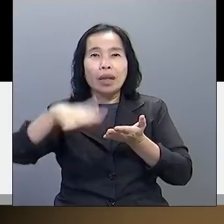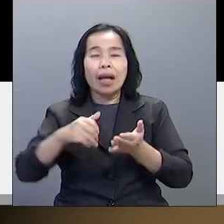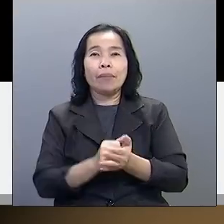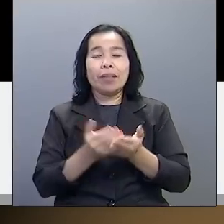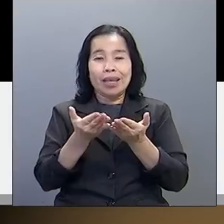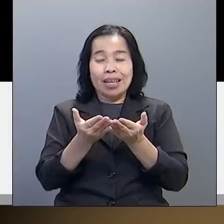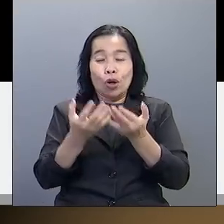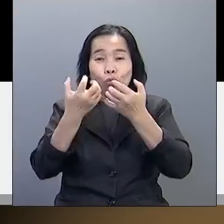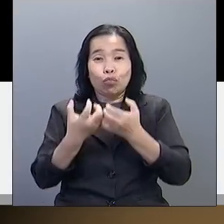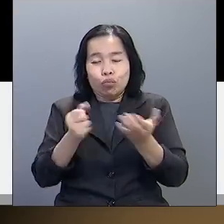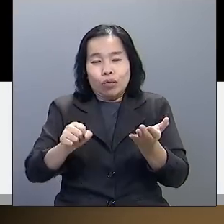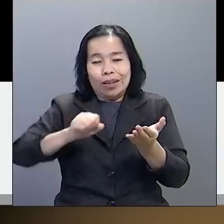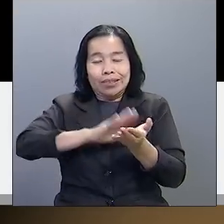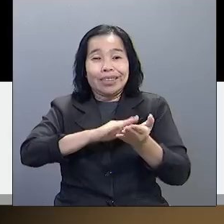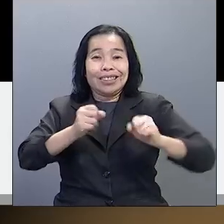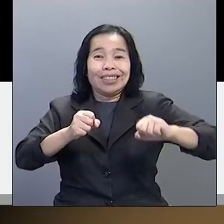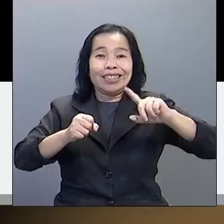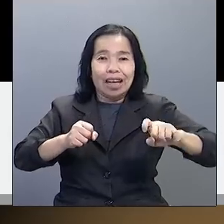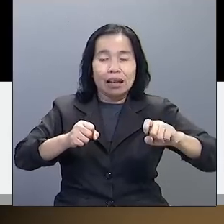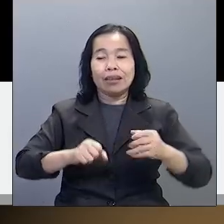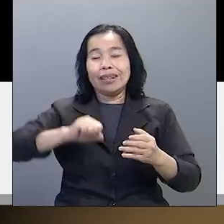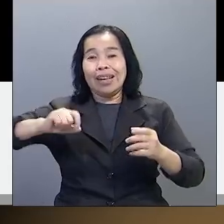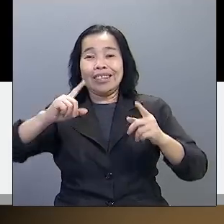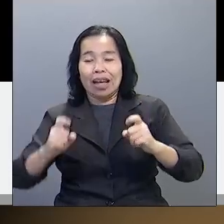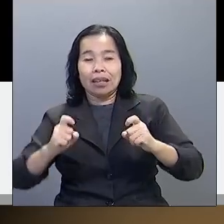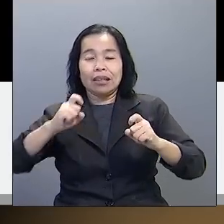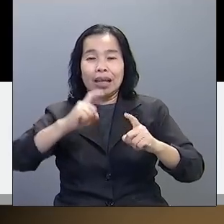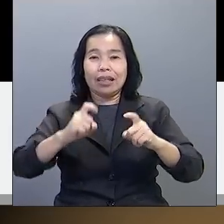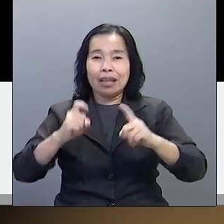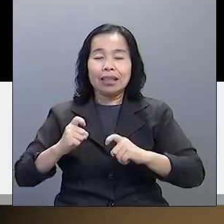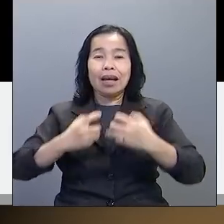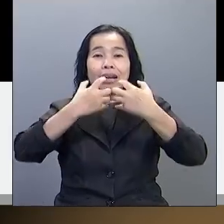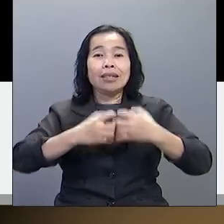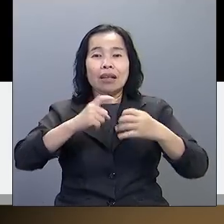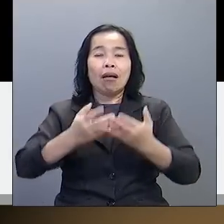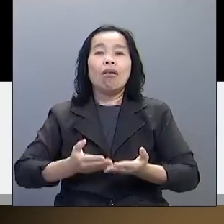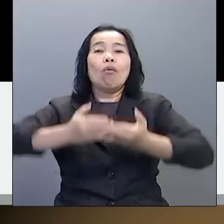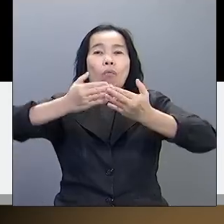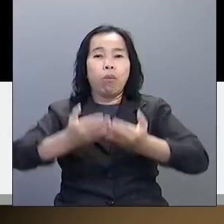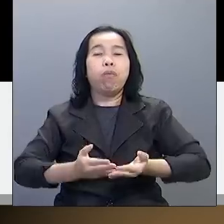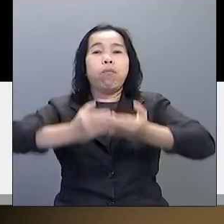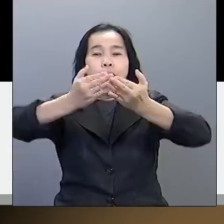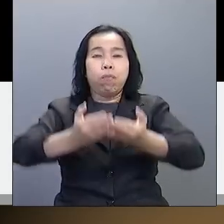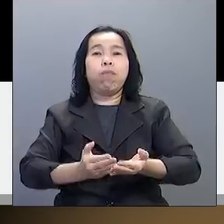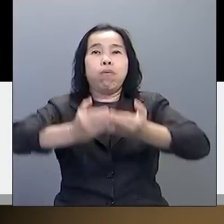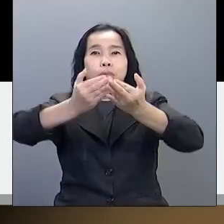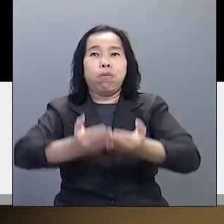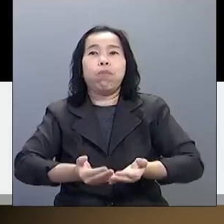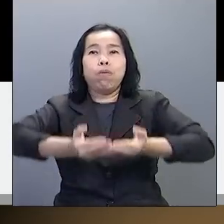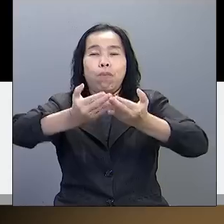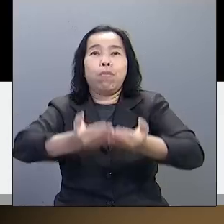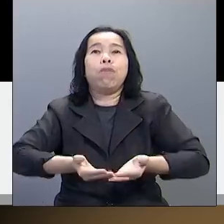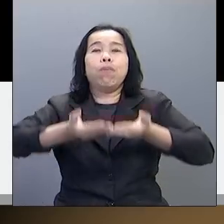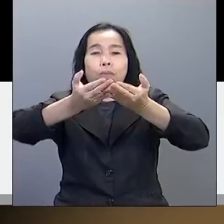ดับไล่มาที่เครื่องยนต์ใบจักรดับตามมาจนทำให้เรืออยู่ในสภาพลอยลำอยู่กลางทะเล